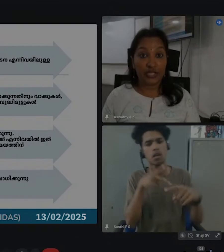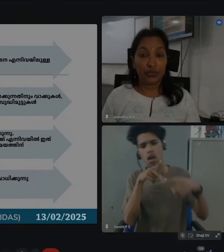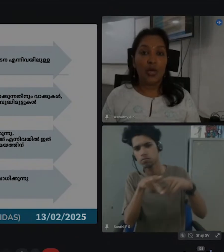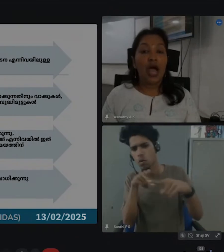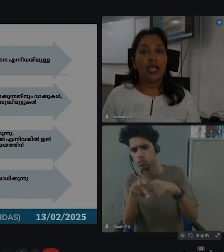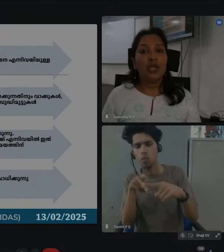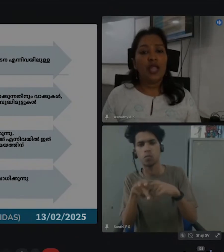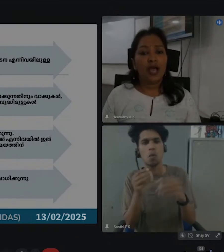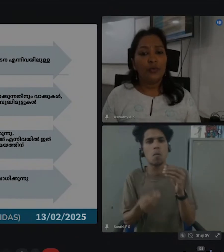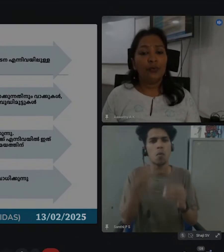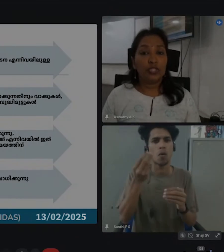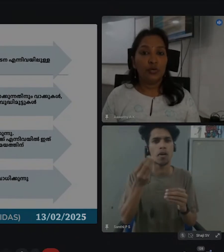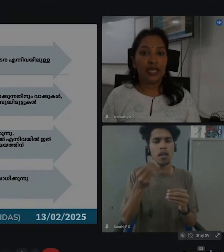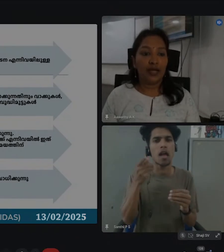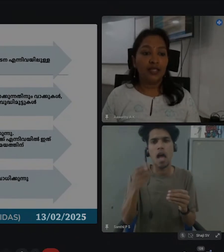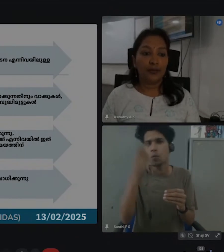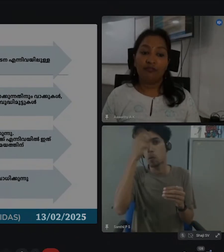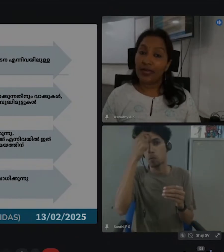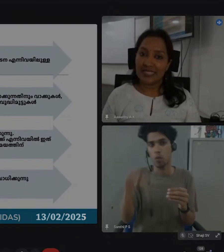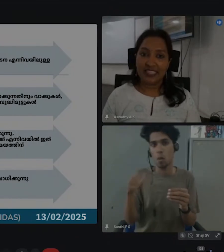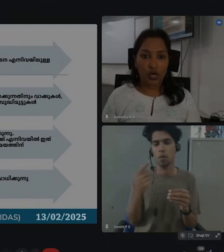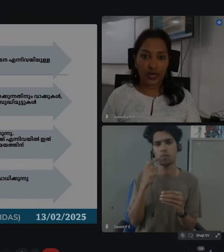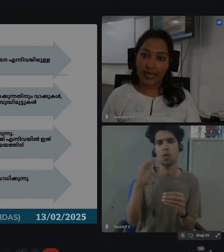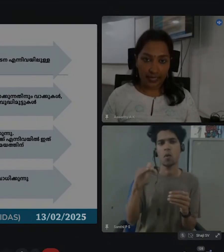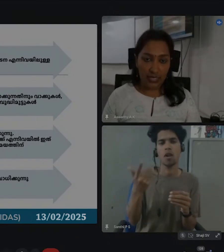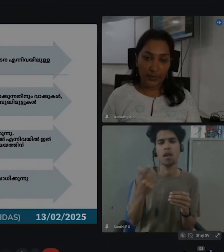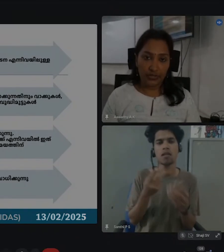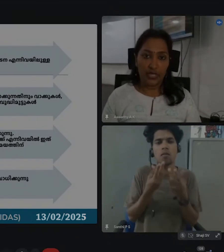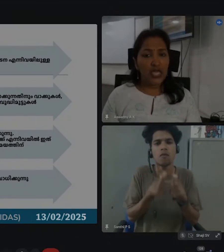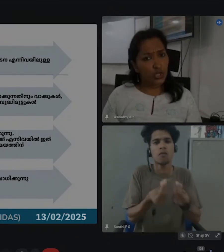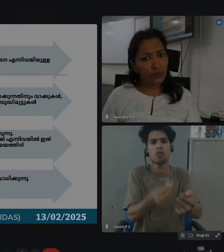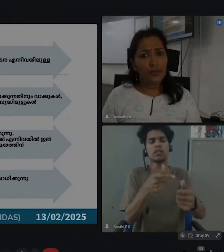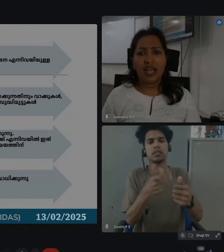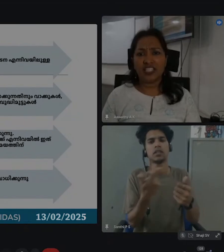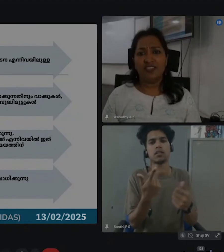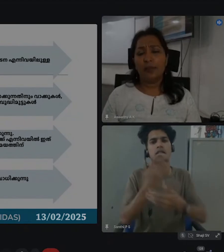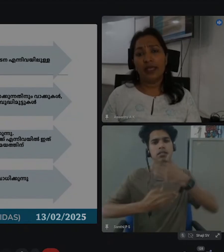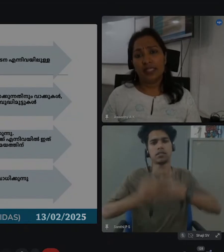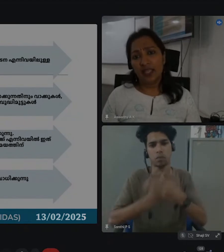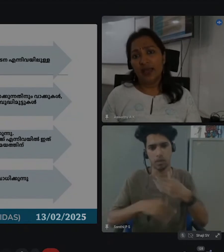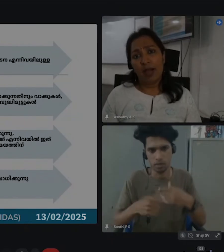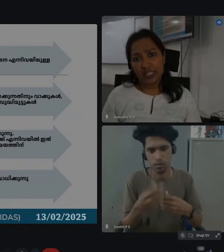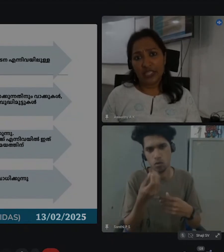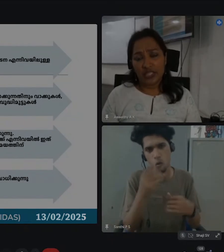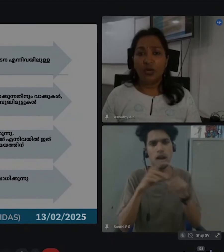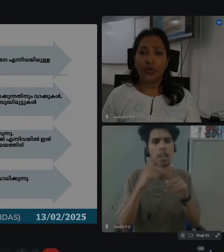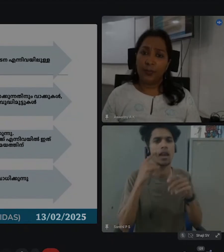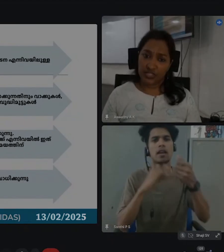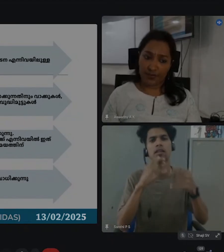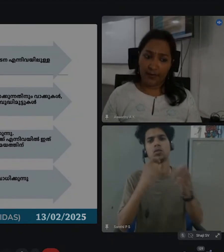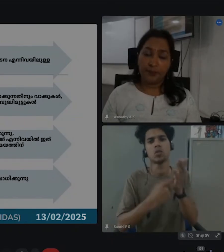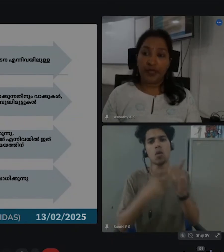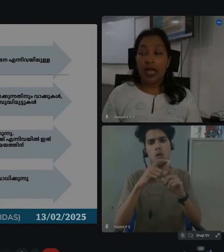സാധിക്കാതെ ഇരിക്കുന്നു. അങ്ങനെയുള്ള ആ ഒരു ബുദ്ധിമുട്ടിനെയാണ് നമ്മൾ ഫ്ലുവൻസി ഡിസോർഡറായി കണക്കാക്കപ്പെടുന്നത്. ഇതും നമ്മുടെ ആശയവിനിമയത്തിനെ ബാധിക്കുന്ന